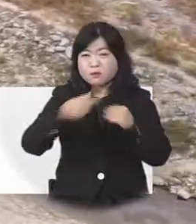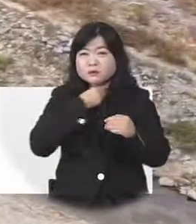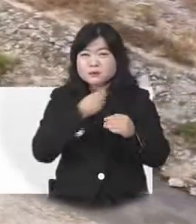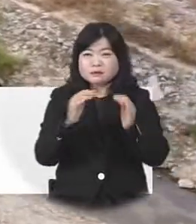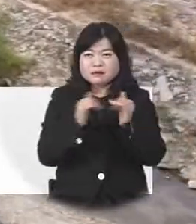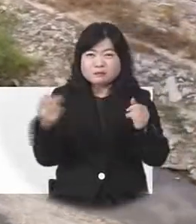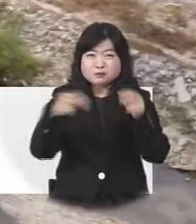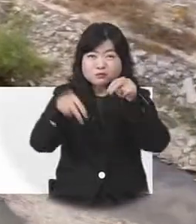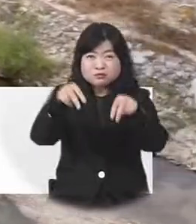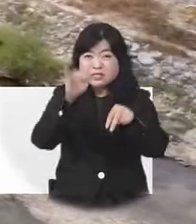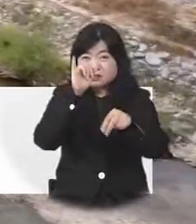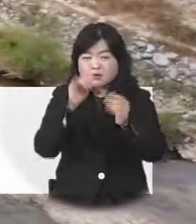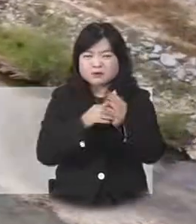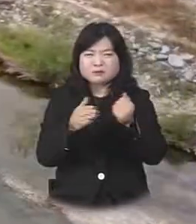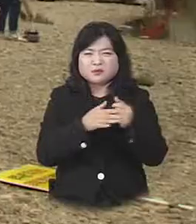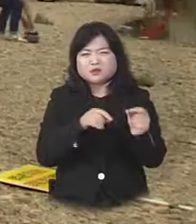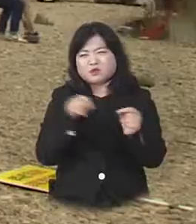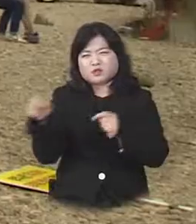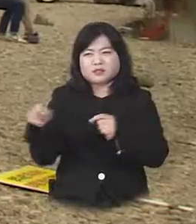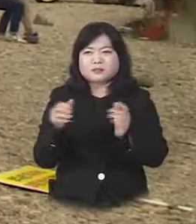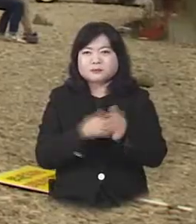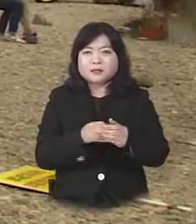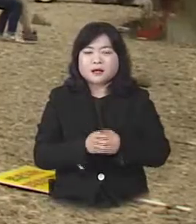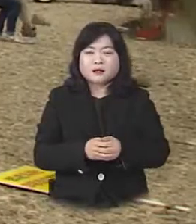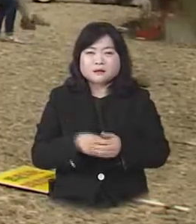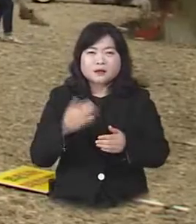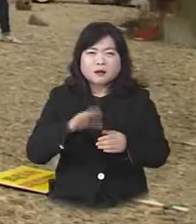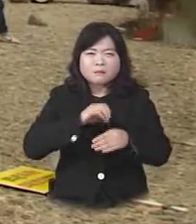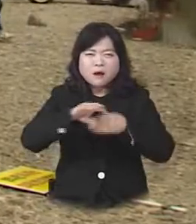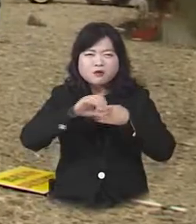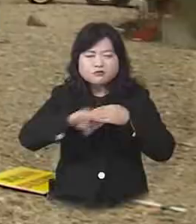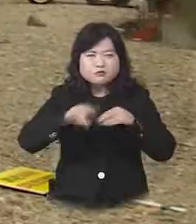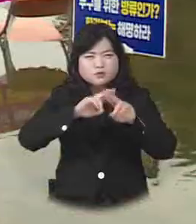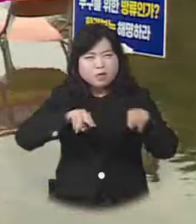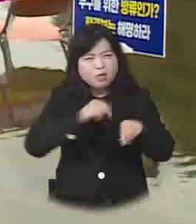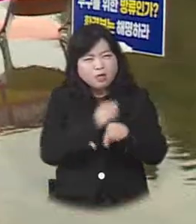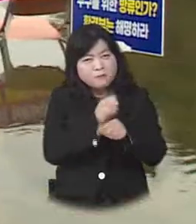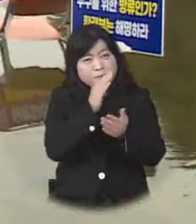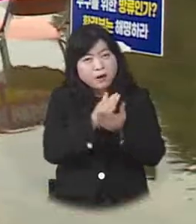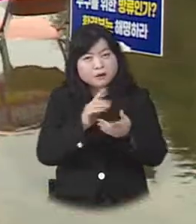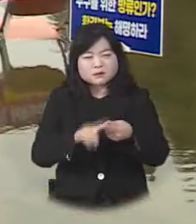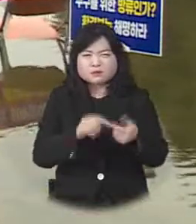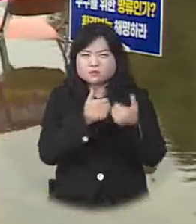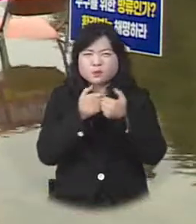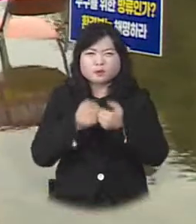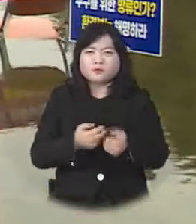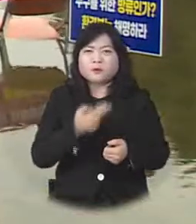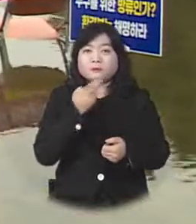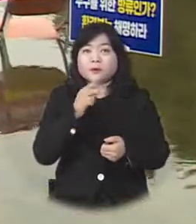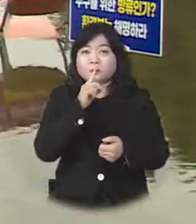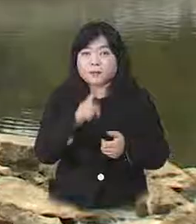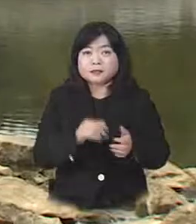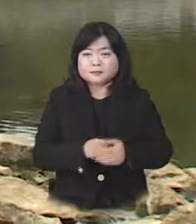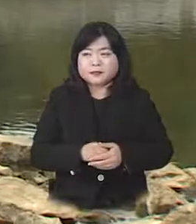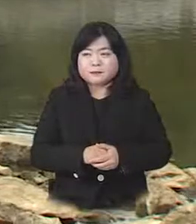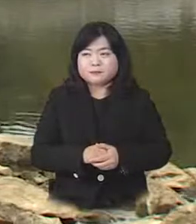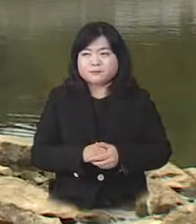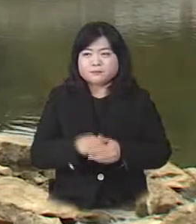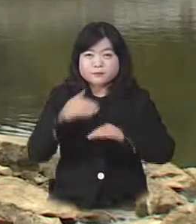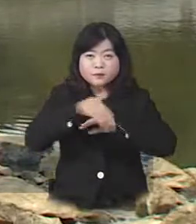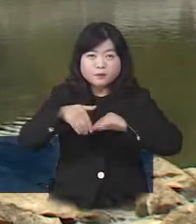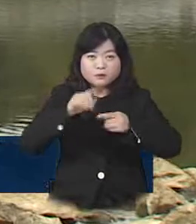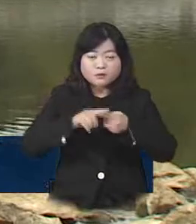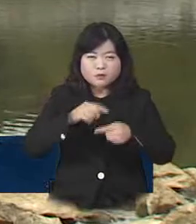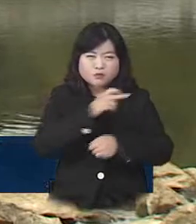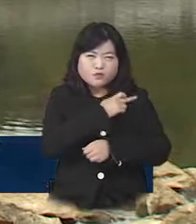저지로 방류를 잠정 연기했습니다. 다만 아직 방류 철회와 관련한 논의는 이뤄지고 있지 않다고 밝혔습니다. 계획됐던